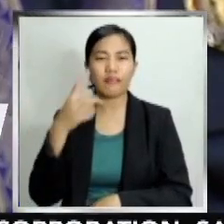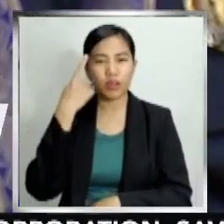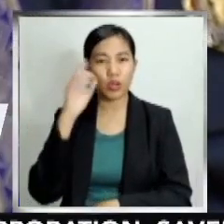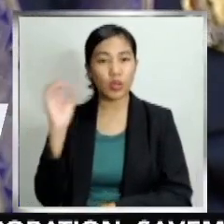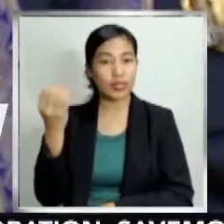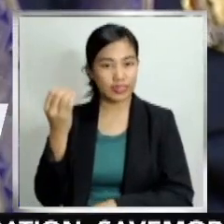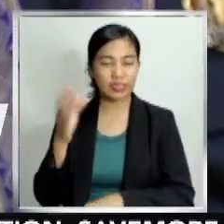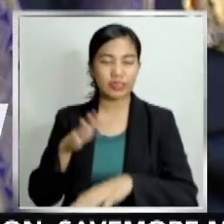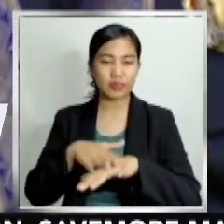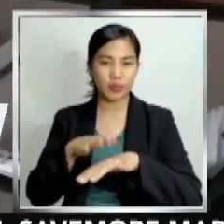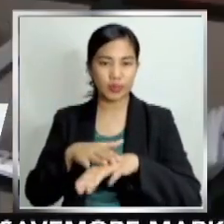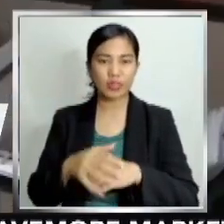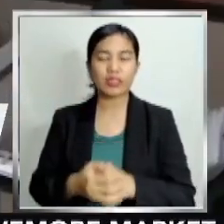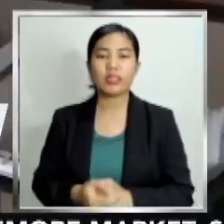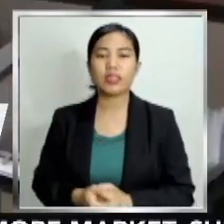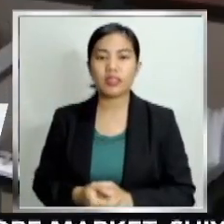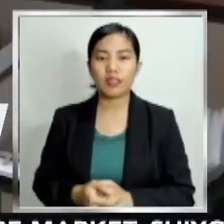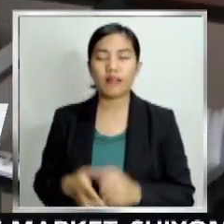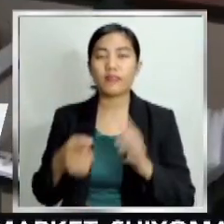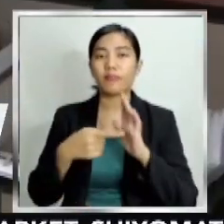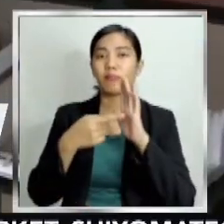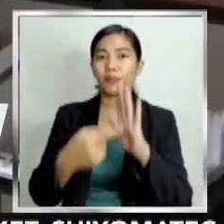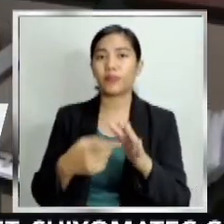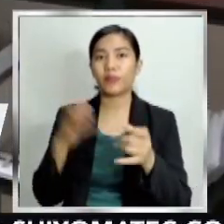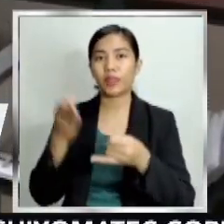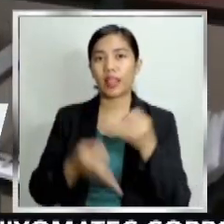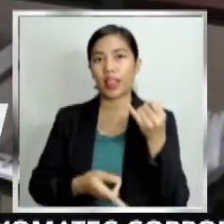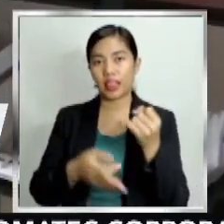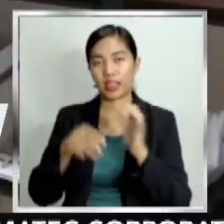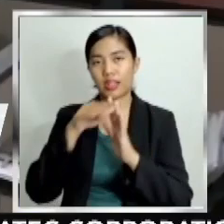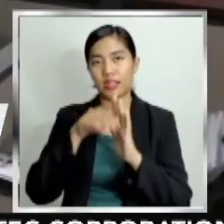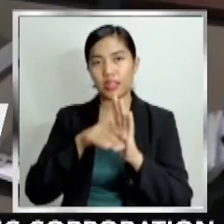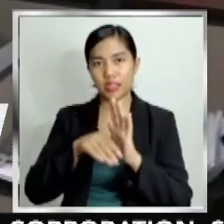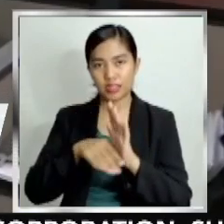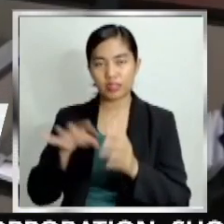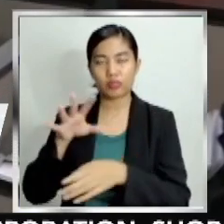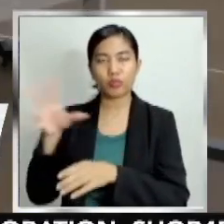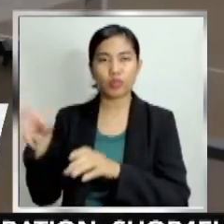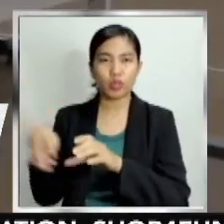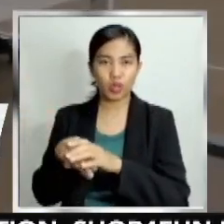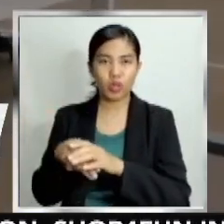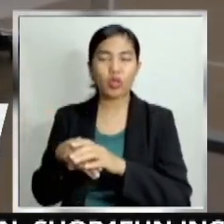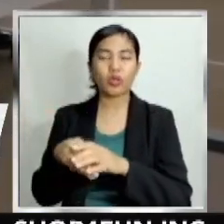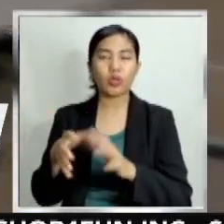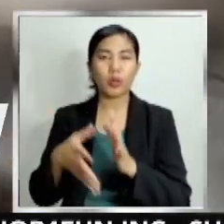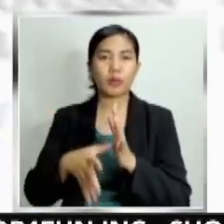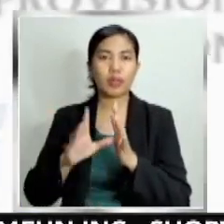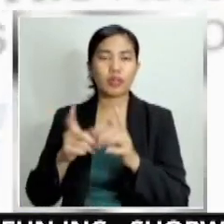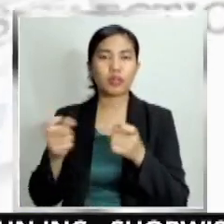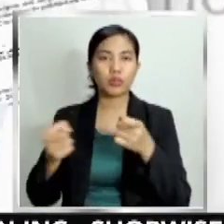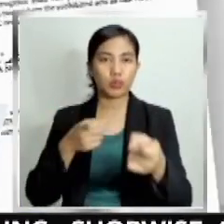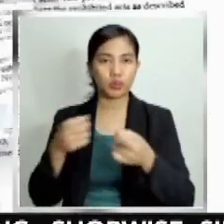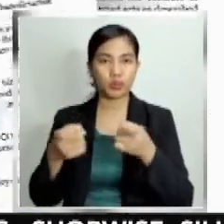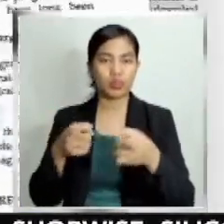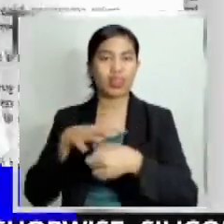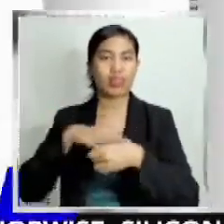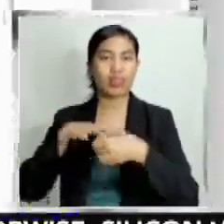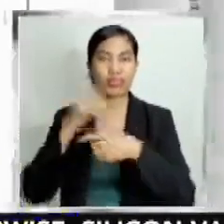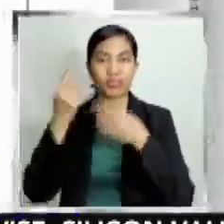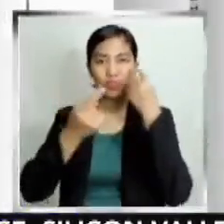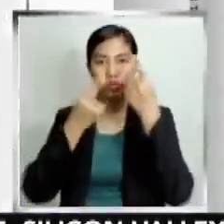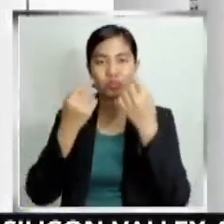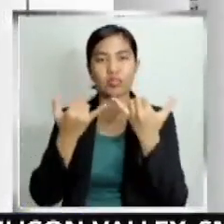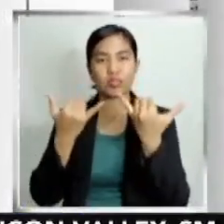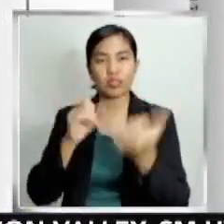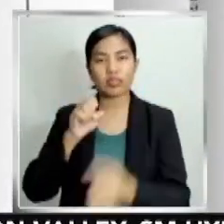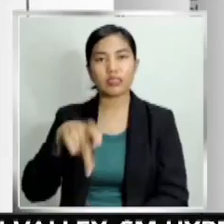nito ang listahan ng mga lugar na isasailalim sa COMELEC control at areas of concern ngayong Setyembre. Inaprubahan naman ng COMELEC